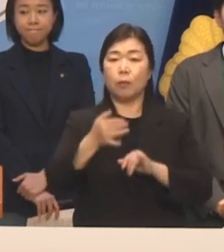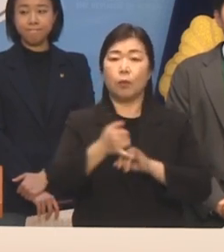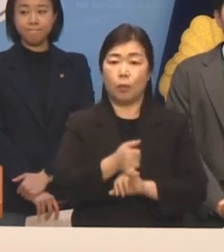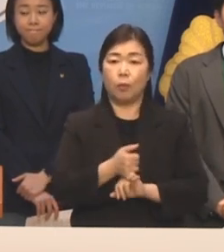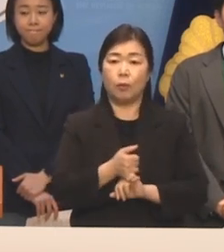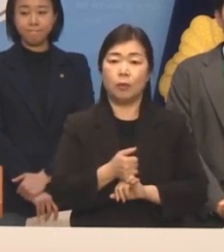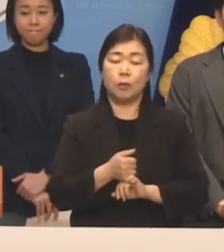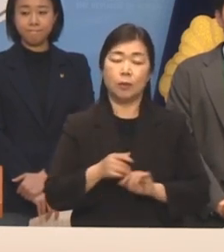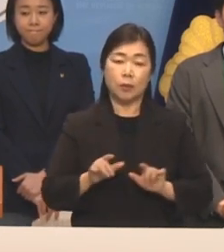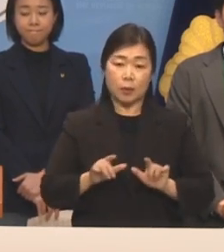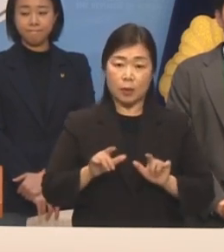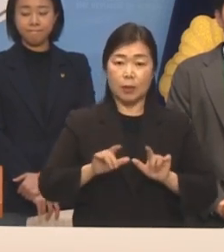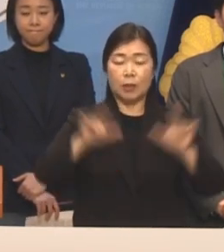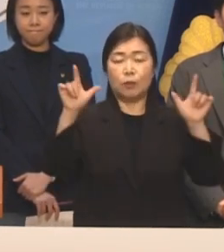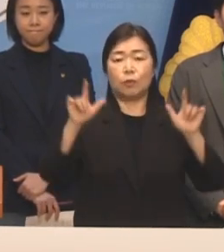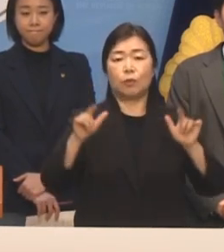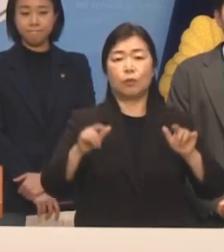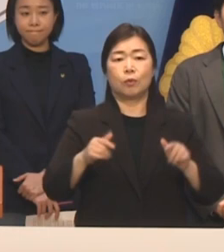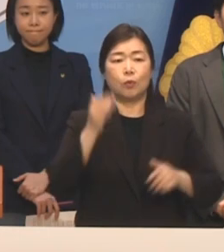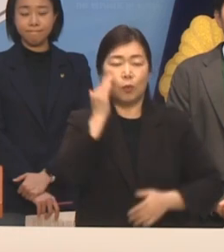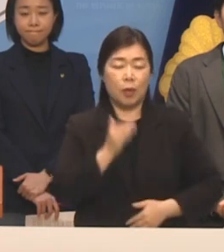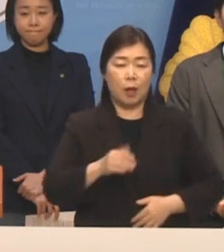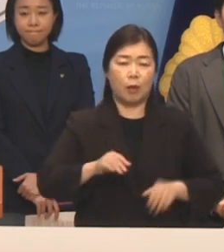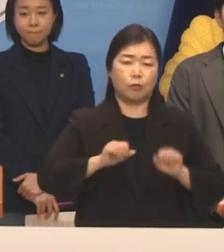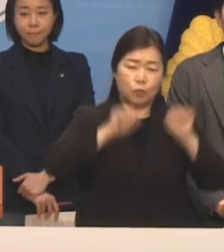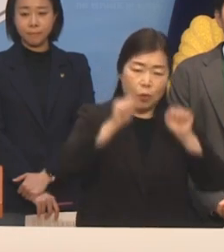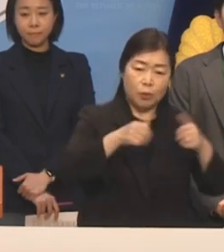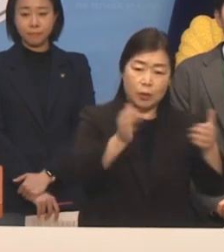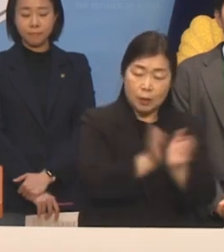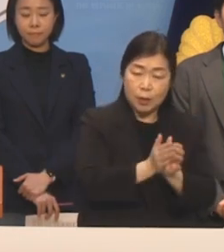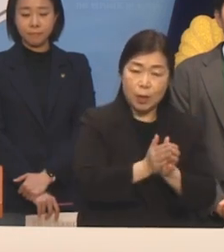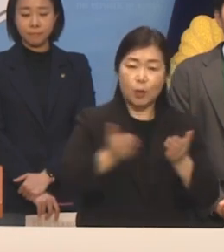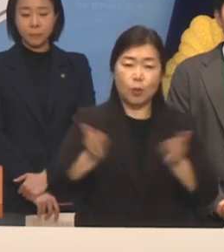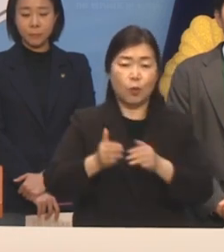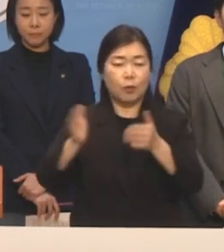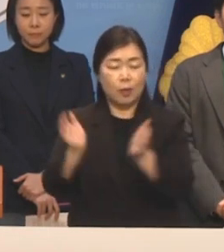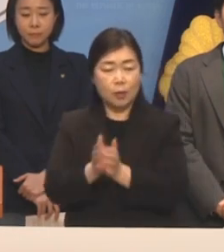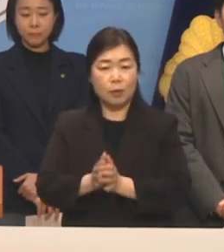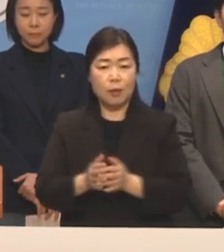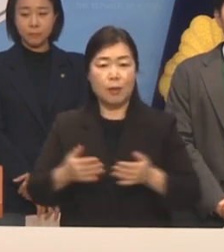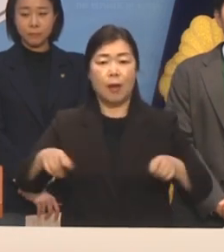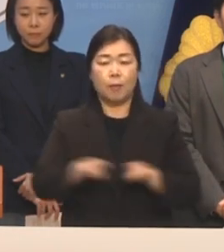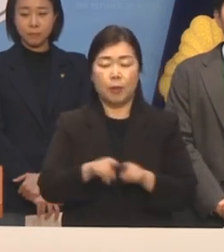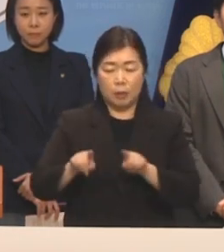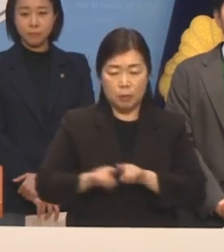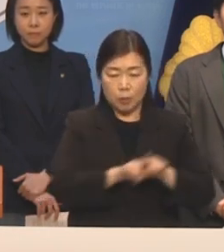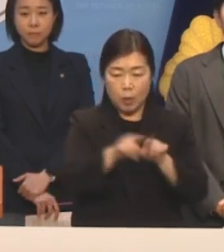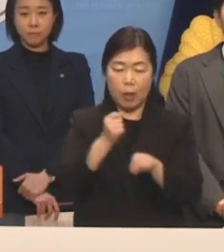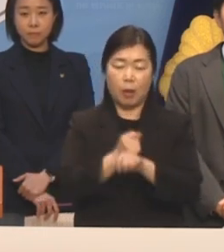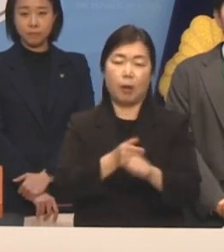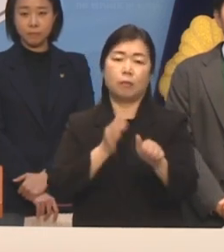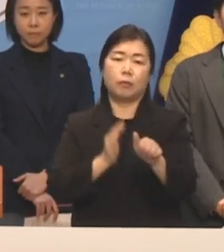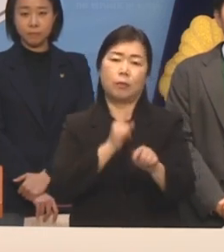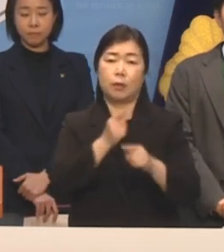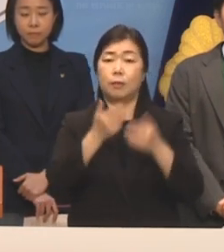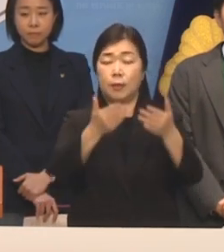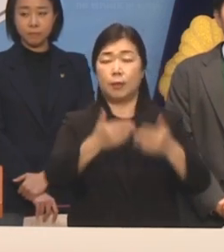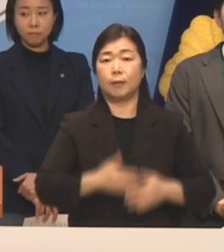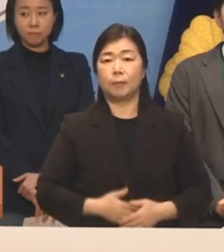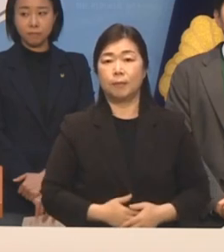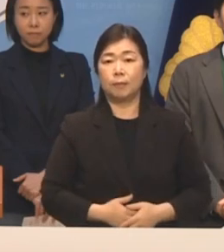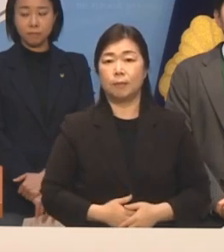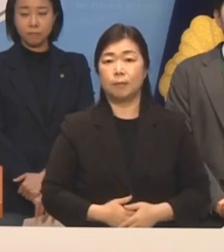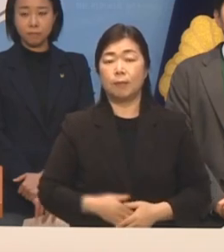기후녹색 운동단체들, 노동단체들, 녹색정의당이 가는 길에 함께 동행해 주시길